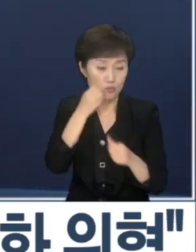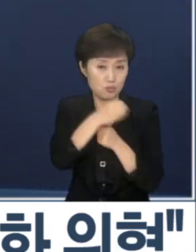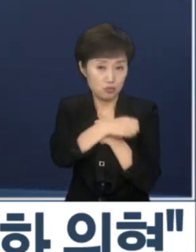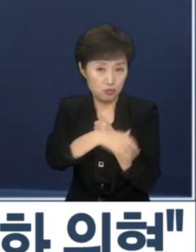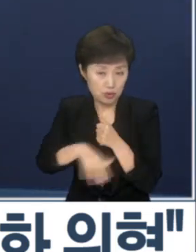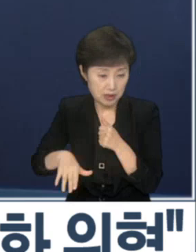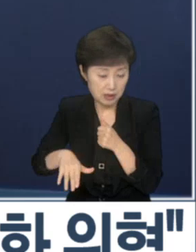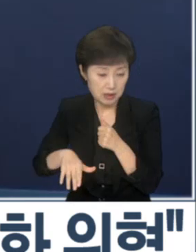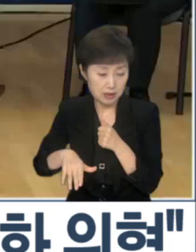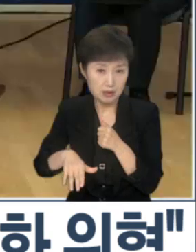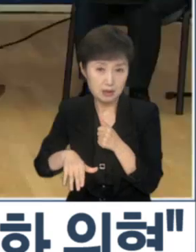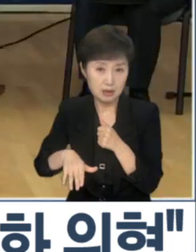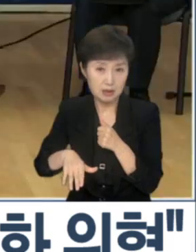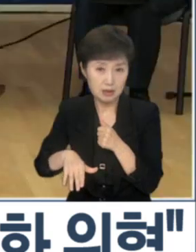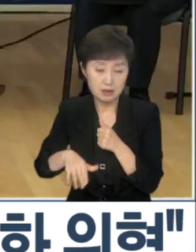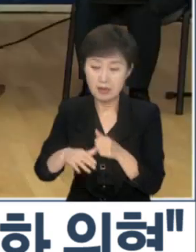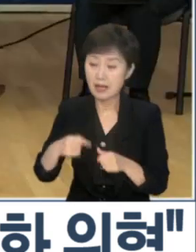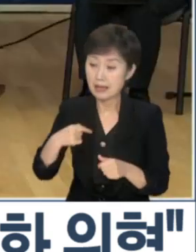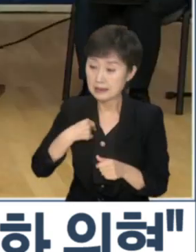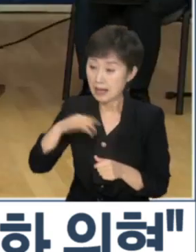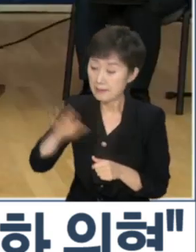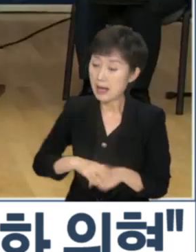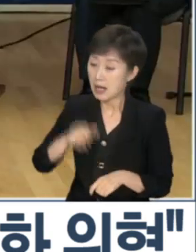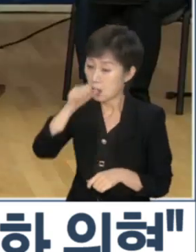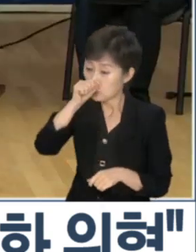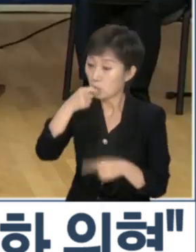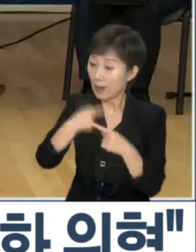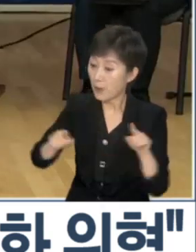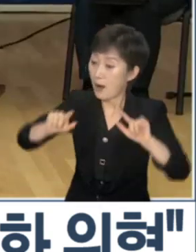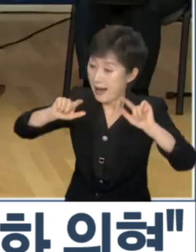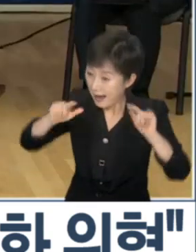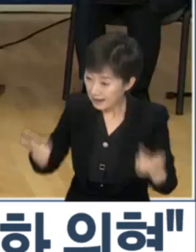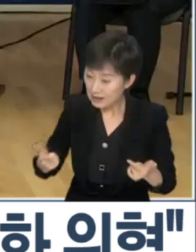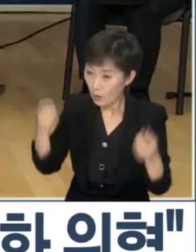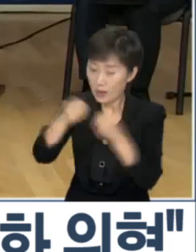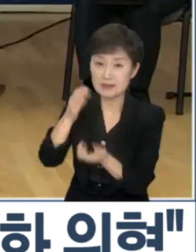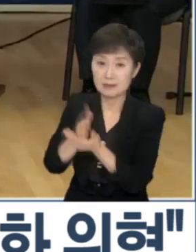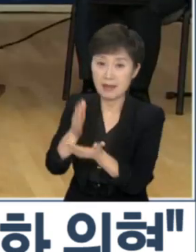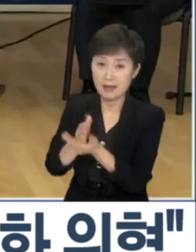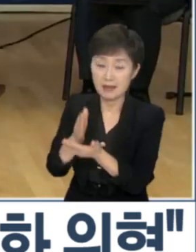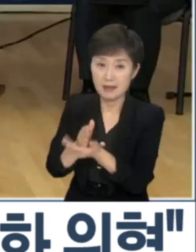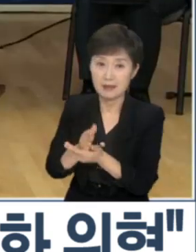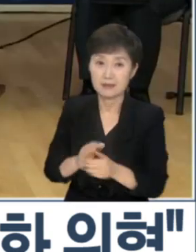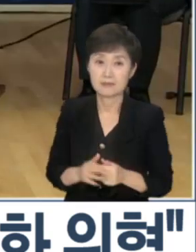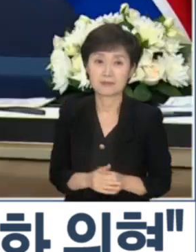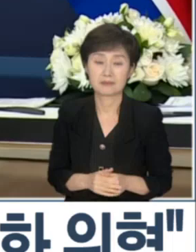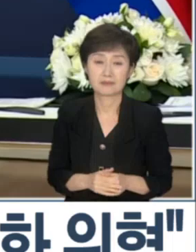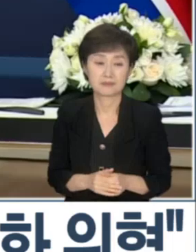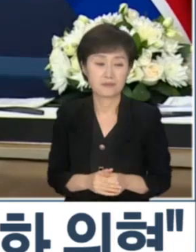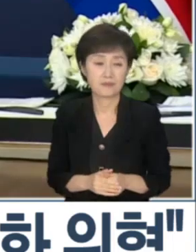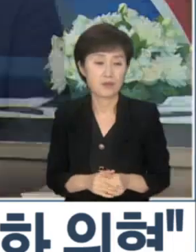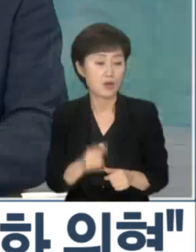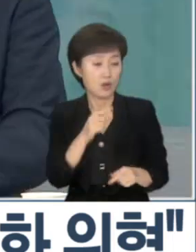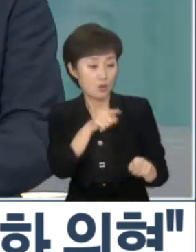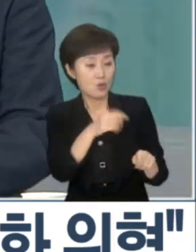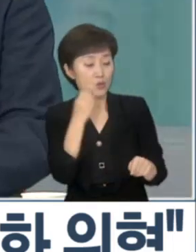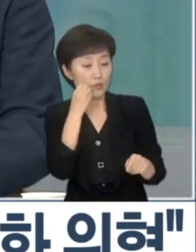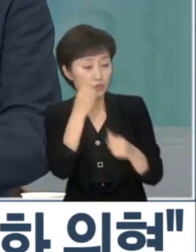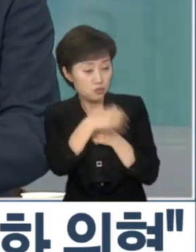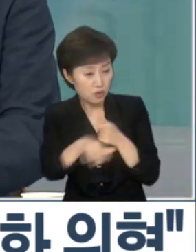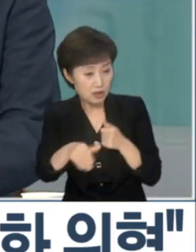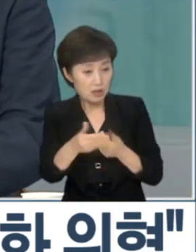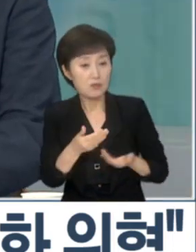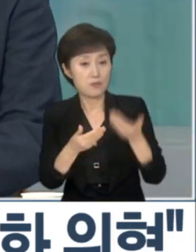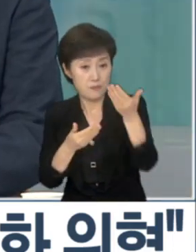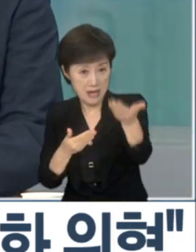무기를 좋게 평가하고 이해한다라는 말씀이 아닌 거 아니니까 그렇긴 하지 마십시오 좋습니다 무기를 무기를